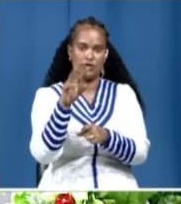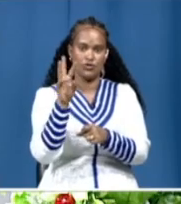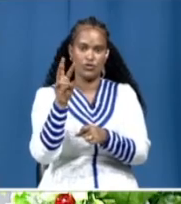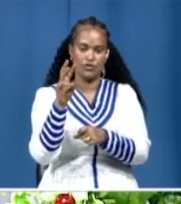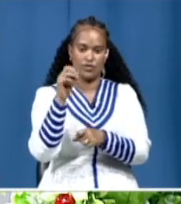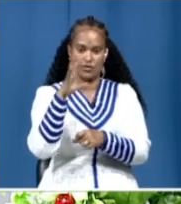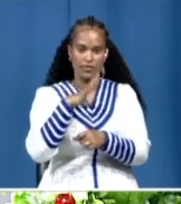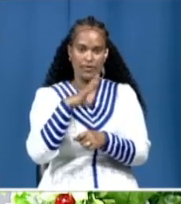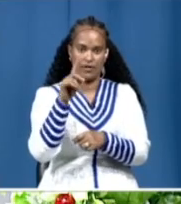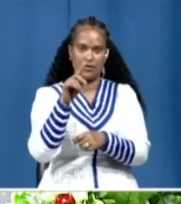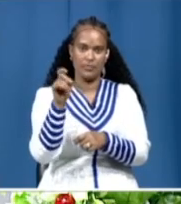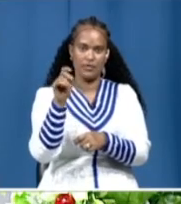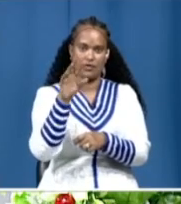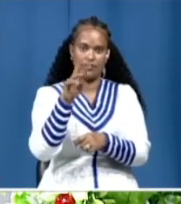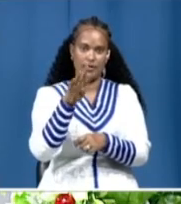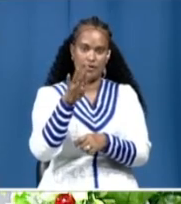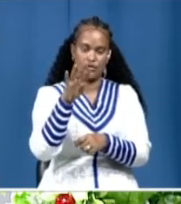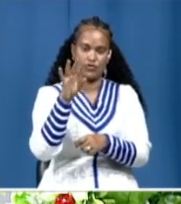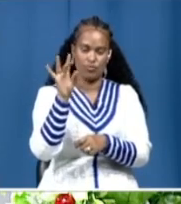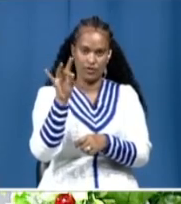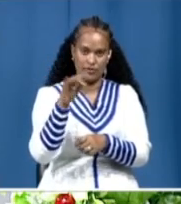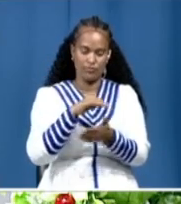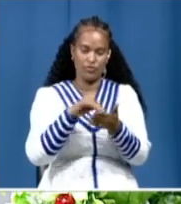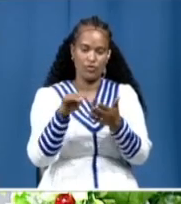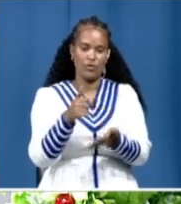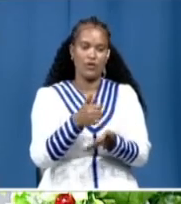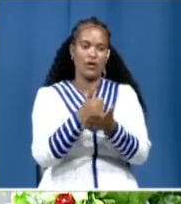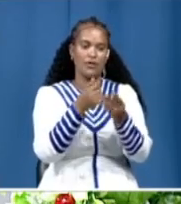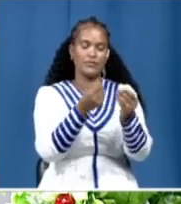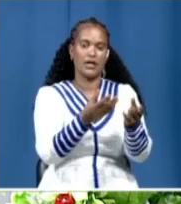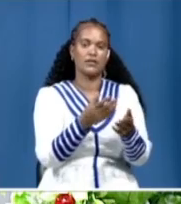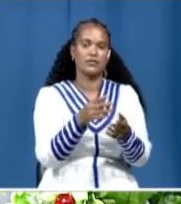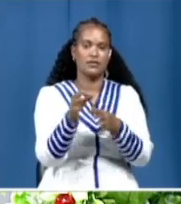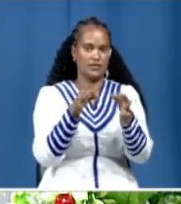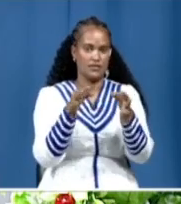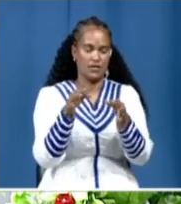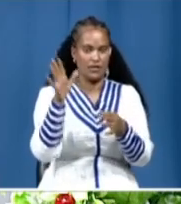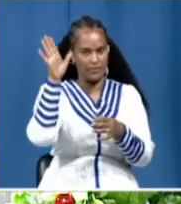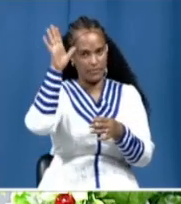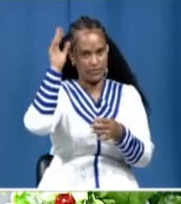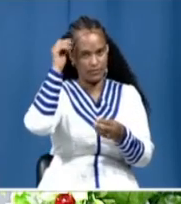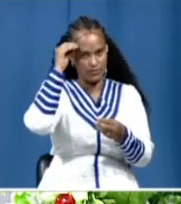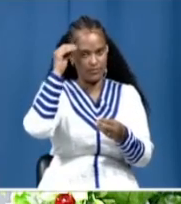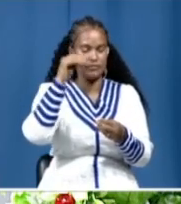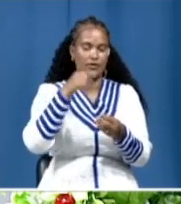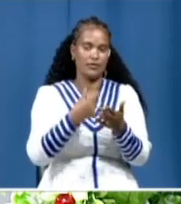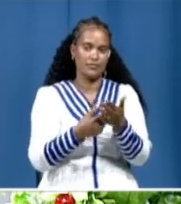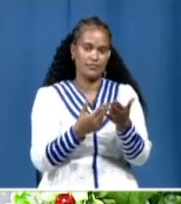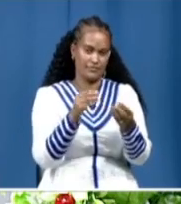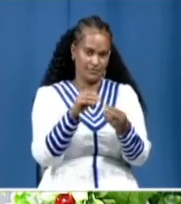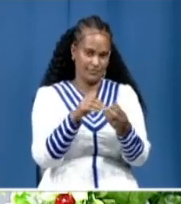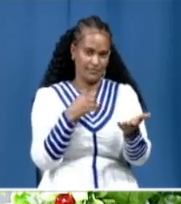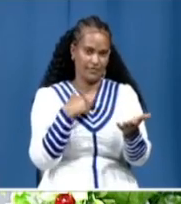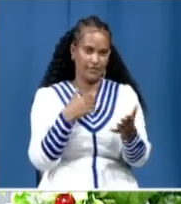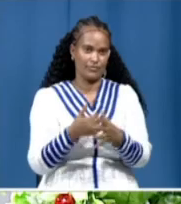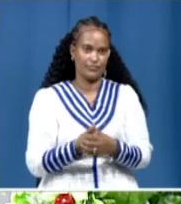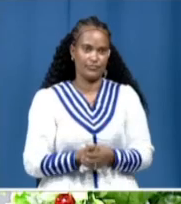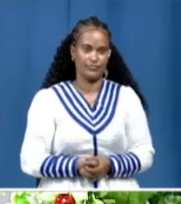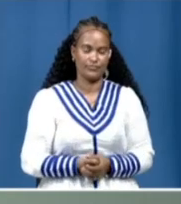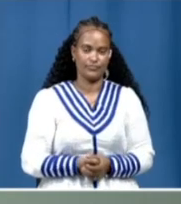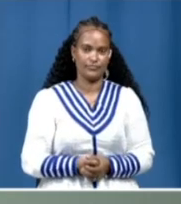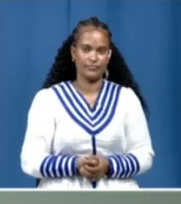ን526 ወገናት 148 ሚሊዮን ብር ልቓሕ ከም ዝሃበት ገሊጻ ገብረ መድን ተወልደ መድን ኣብዚ ዛዕባ እዚ ተወሳኺ ሒዙ